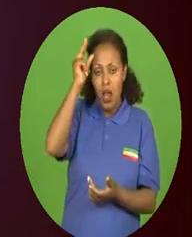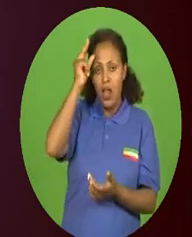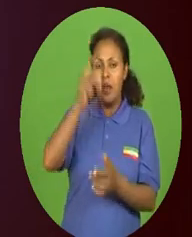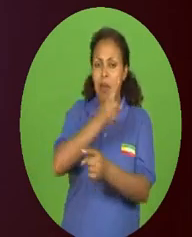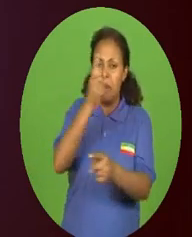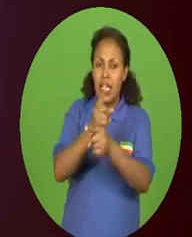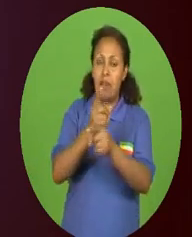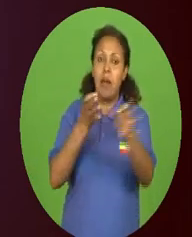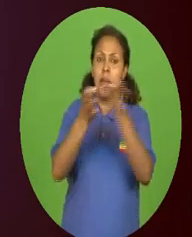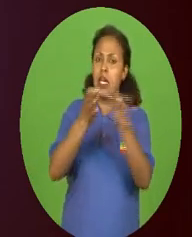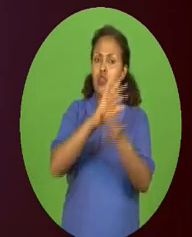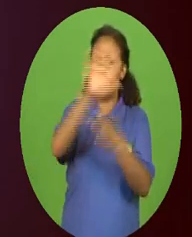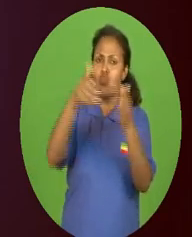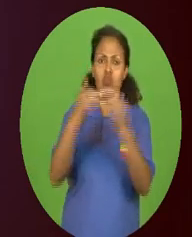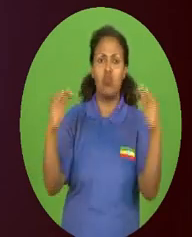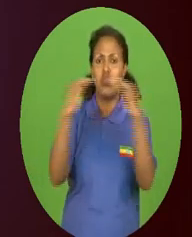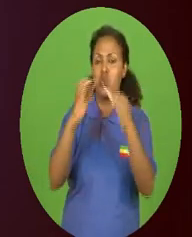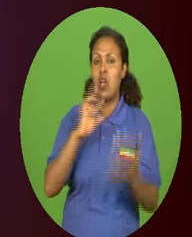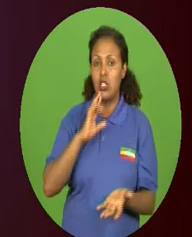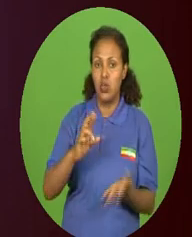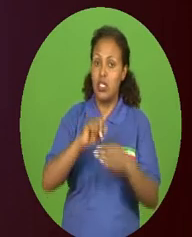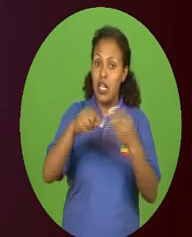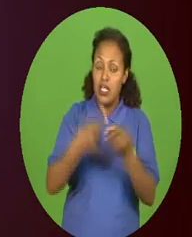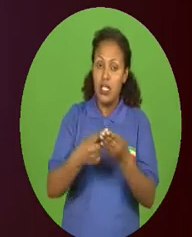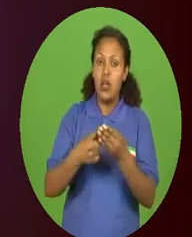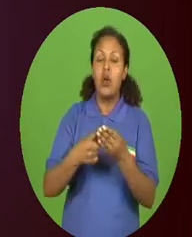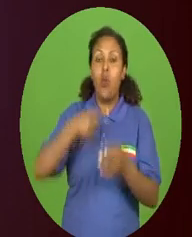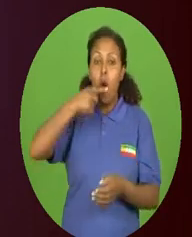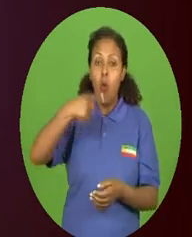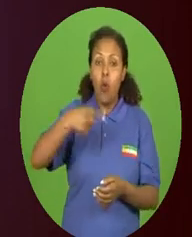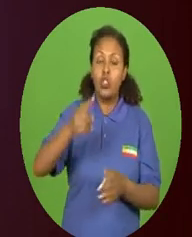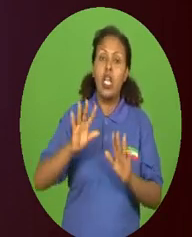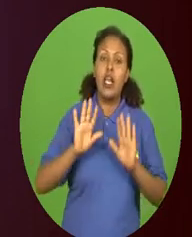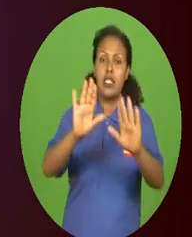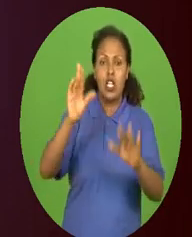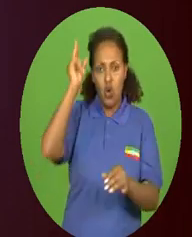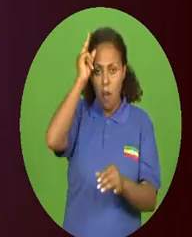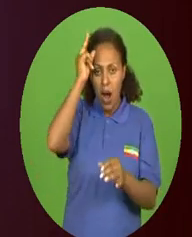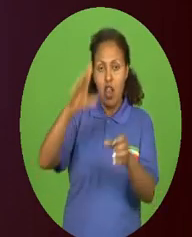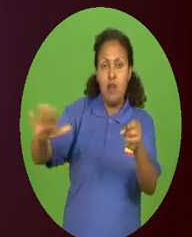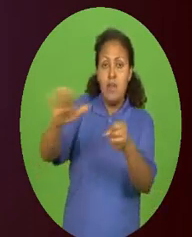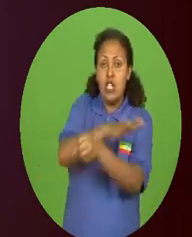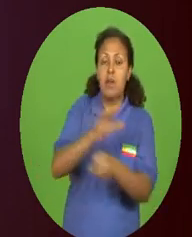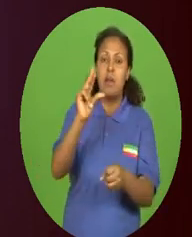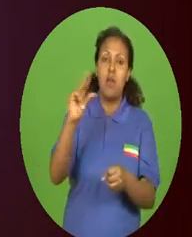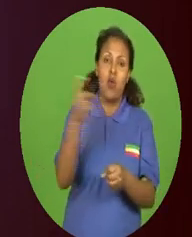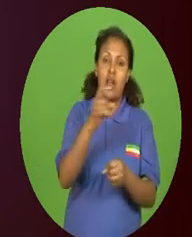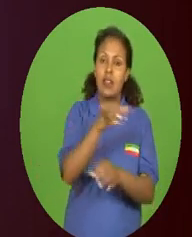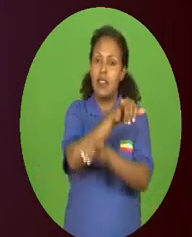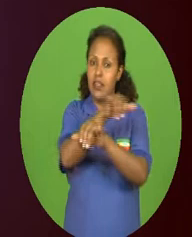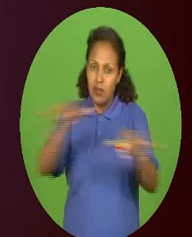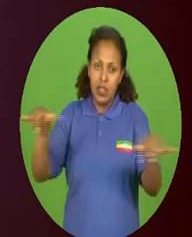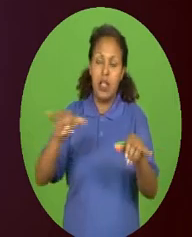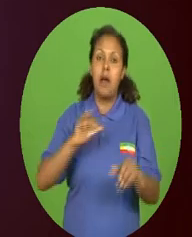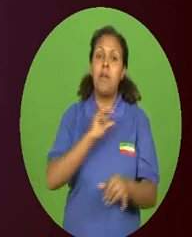ባህል በሚገባ በመግለጽ እኩል ናቸው። ስለዚህም ቋንቋዎች ለራሳቸው ባህል ምሉእ በመሆን አንድ